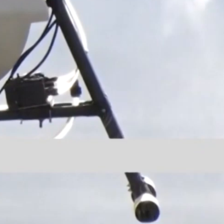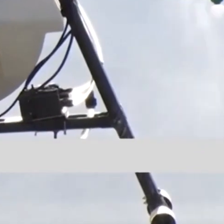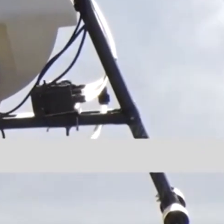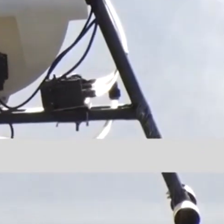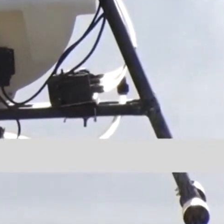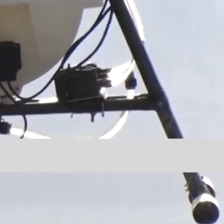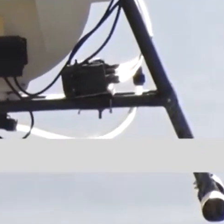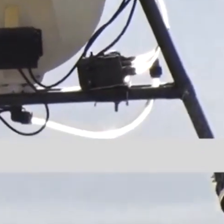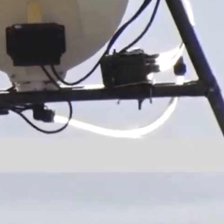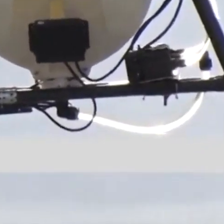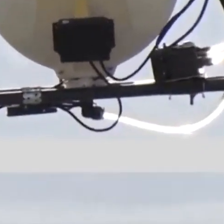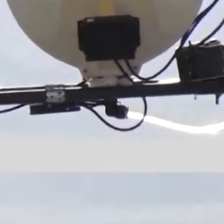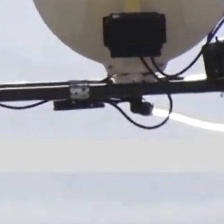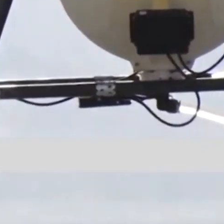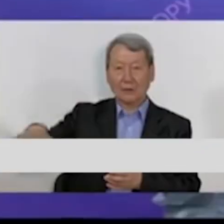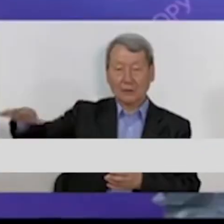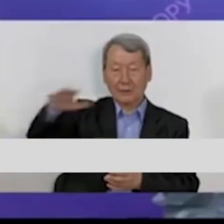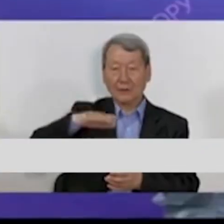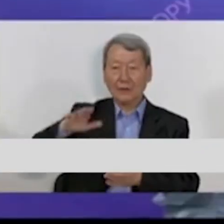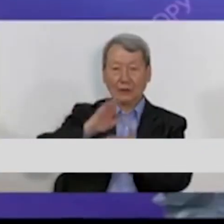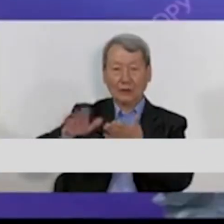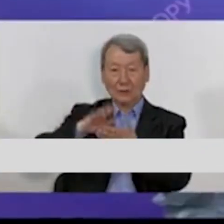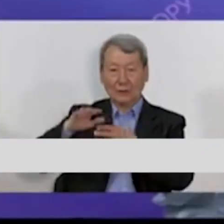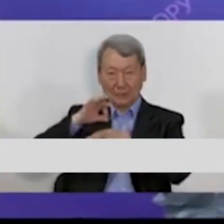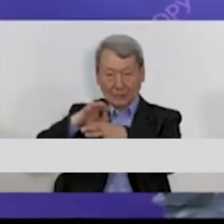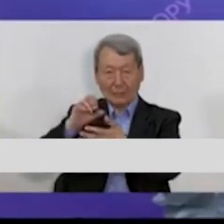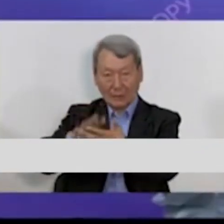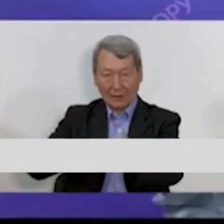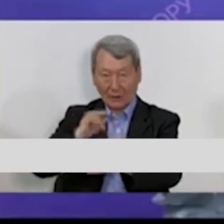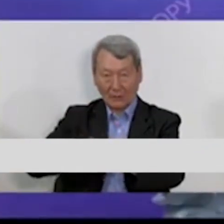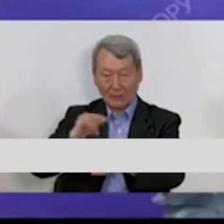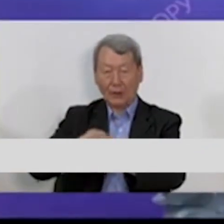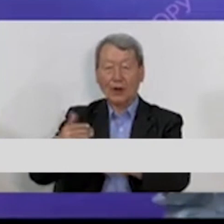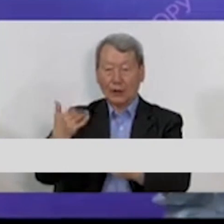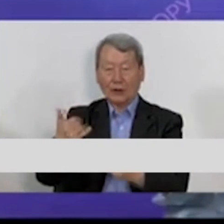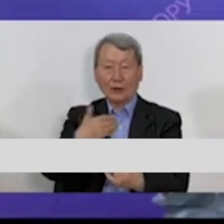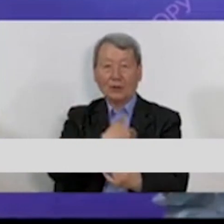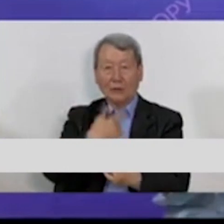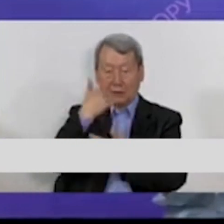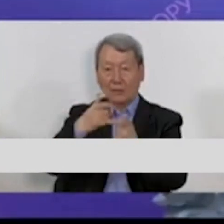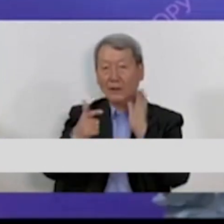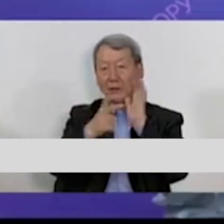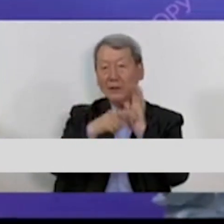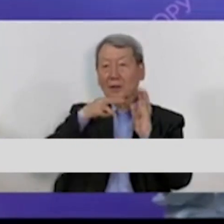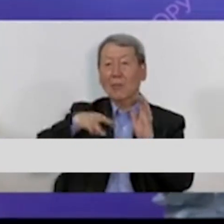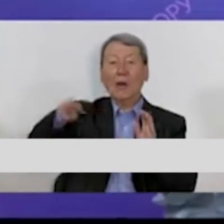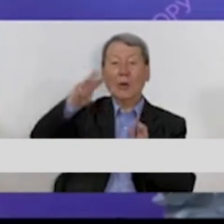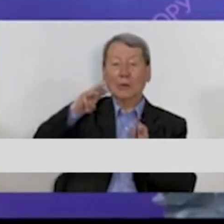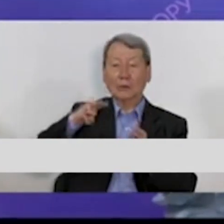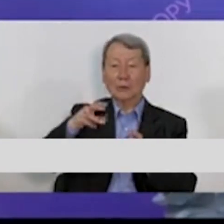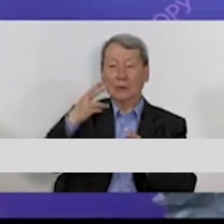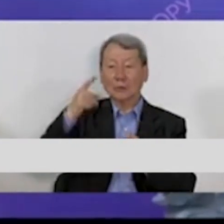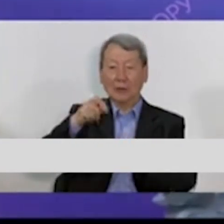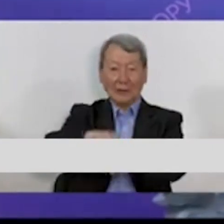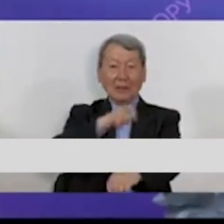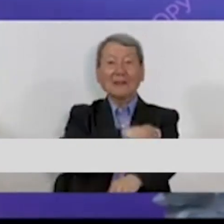Нарын областынын ар бир районунда дезинфекцияларды жүргүзүп атабыз. Азыркы учурга айта кетсек, биз